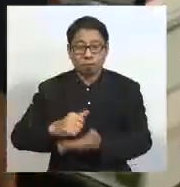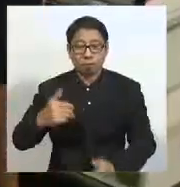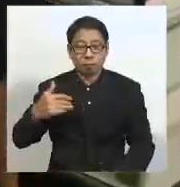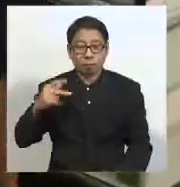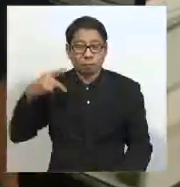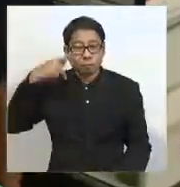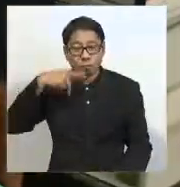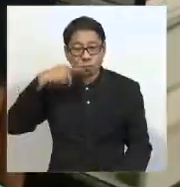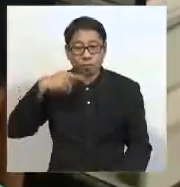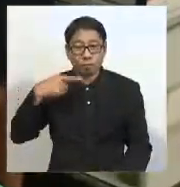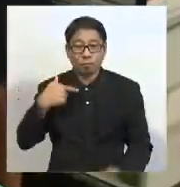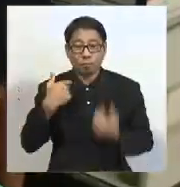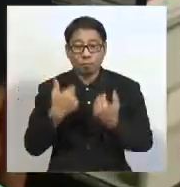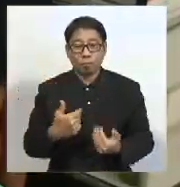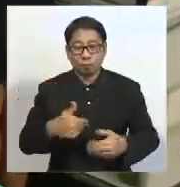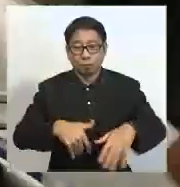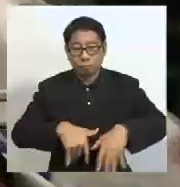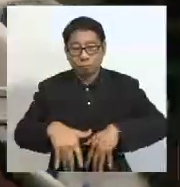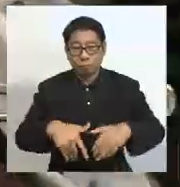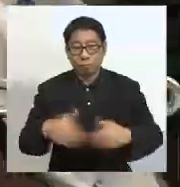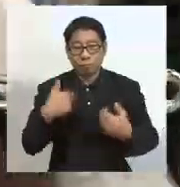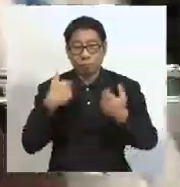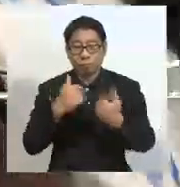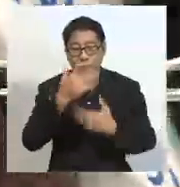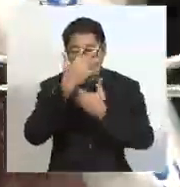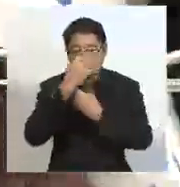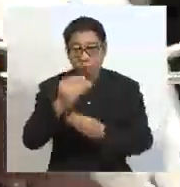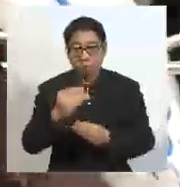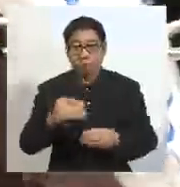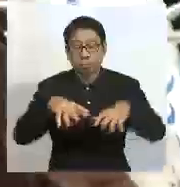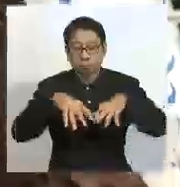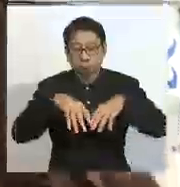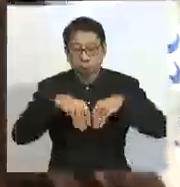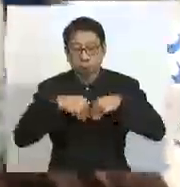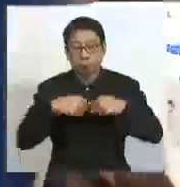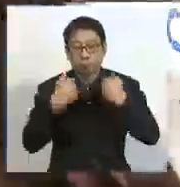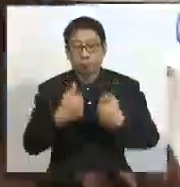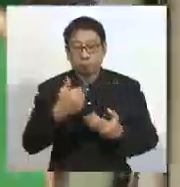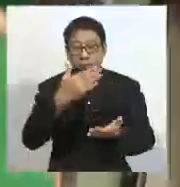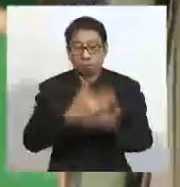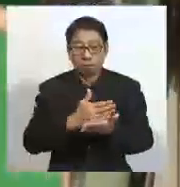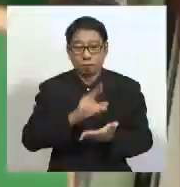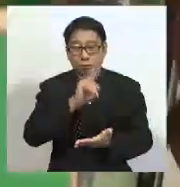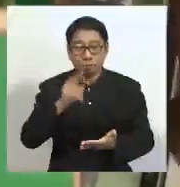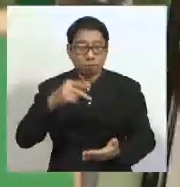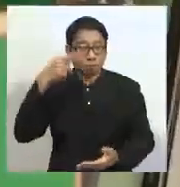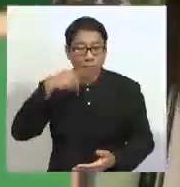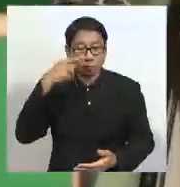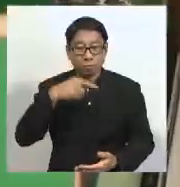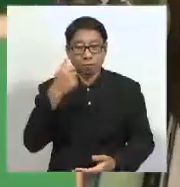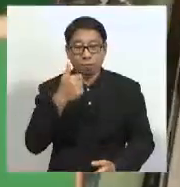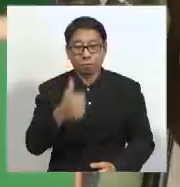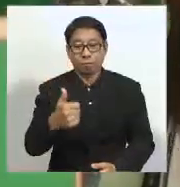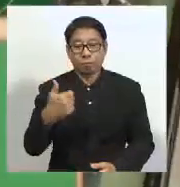าสติกหูหิ้วก็พบว่าประชาชนส่วนใหญ่ตื่นตัวและให้การตอบรับเรื่องของการงดใช้ถุงพลาสติกเป็นอย่